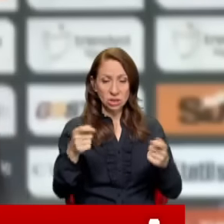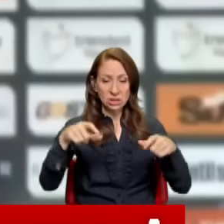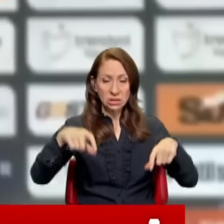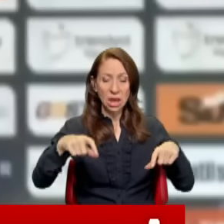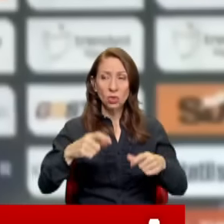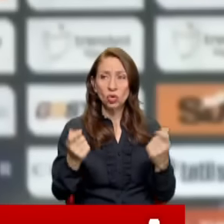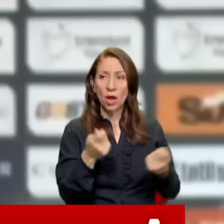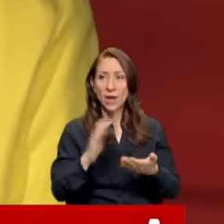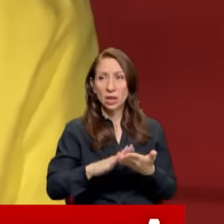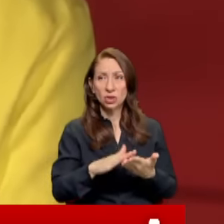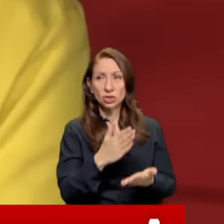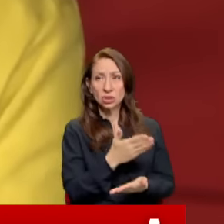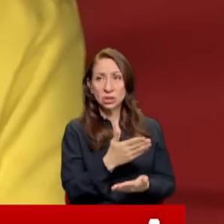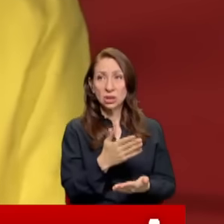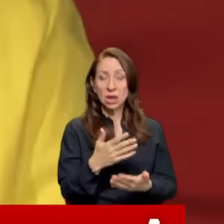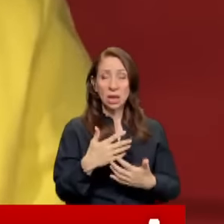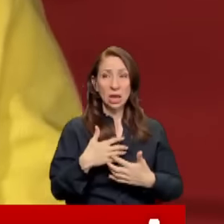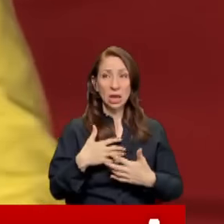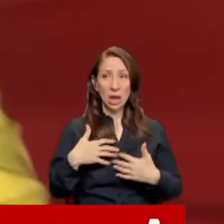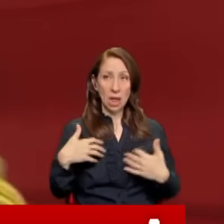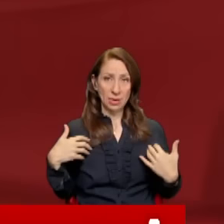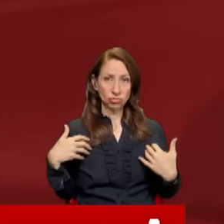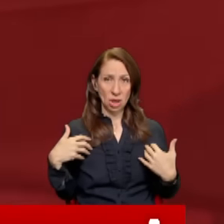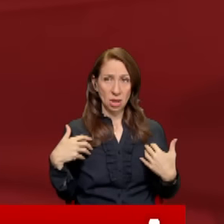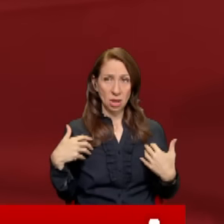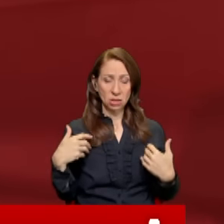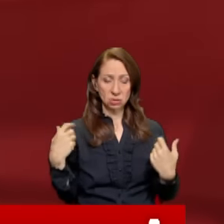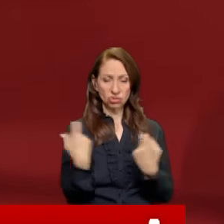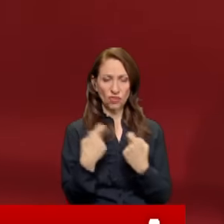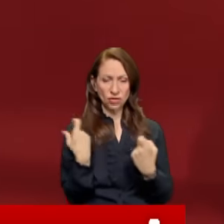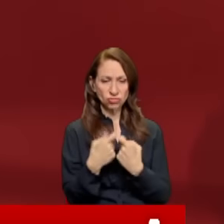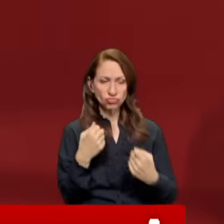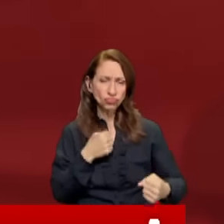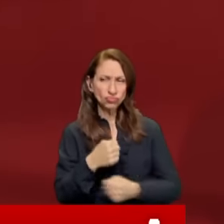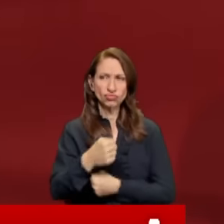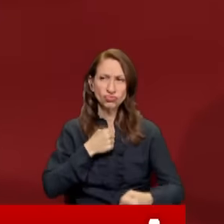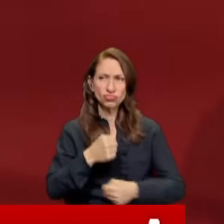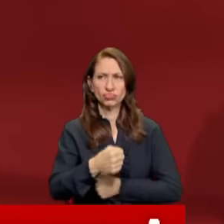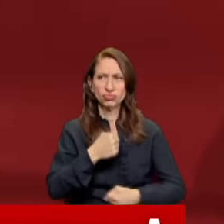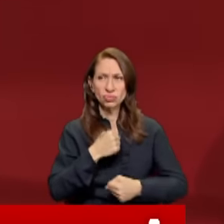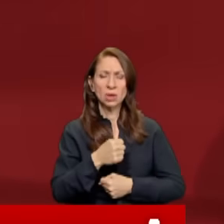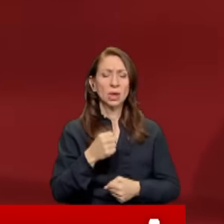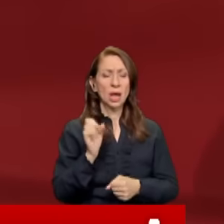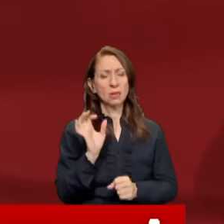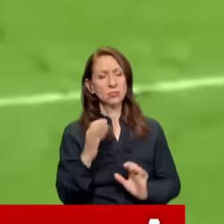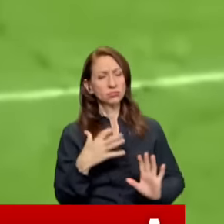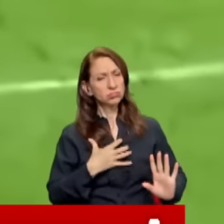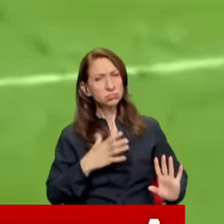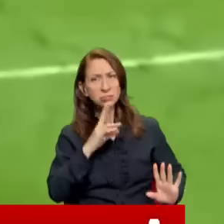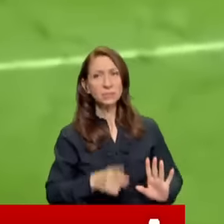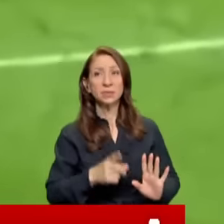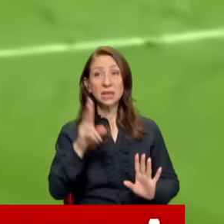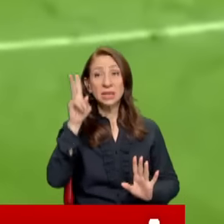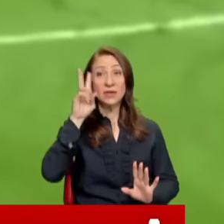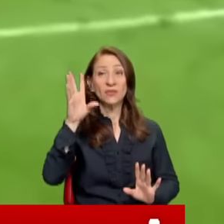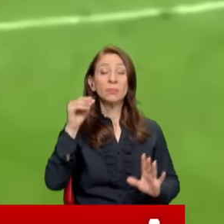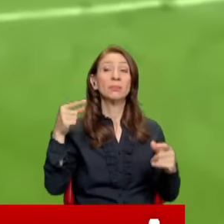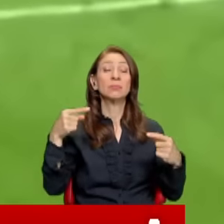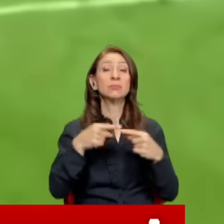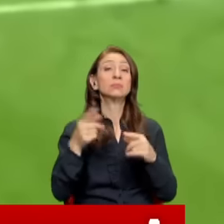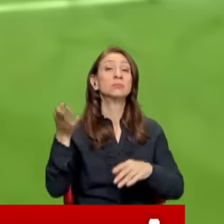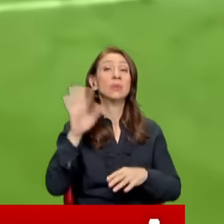sahadaki görevli arkadaş kahramanca savaştılar mücadele ettiler karakter koydular Galatasaray Fenerbahçe